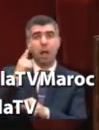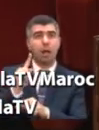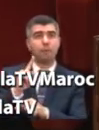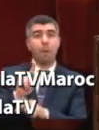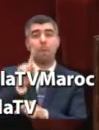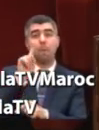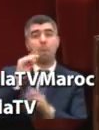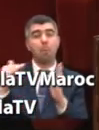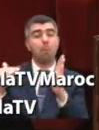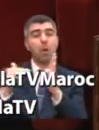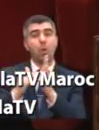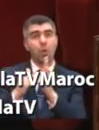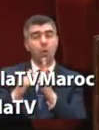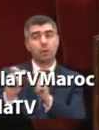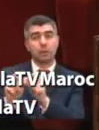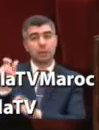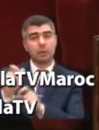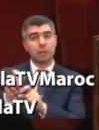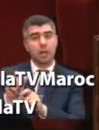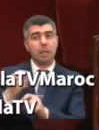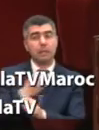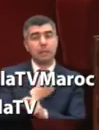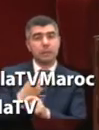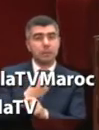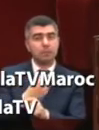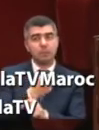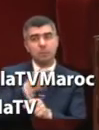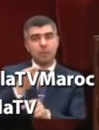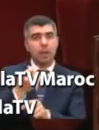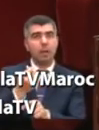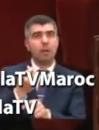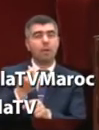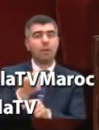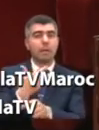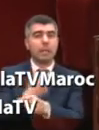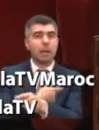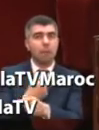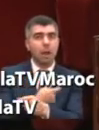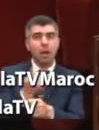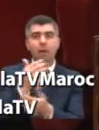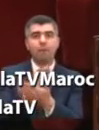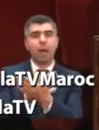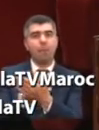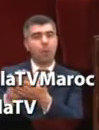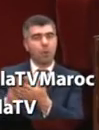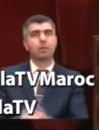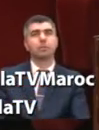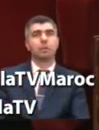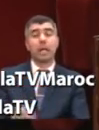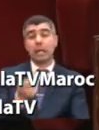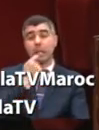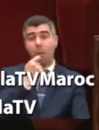شخص، أقول مليون شخص يعالجون بالمراكز ويتلقون الدواء ويتلقون الأنسولين بالمجان. دواء